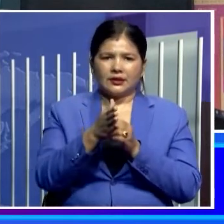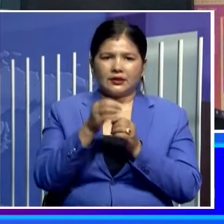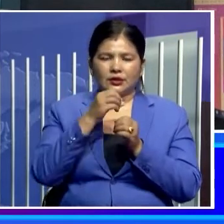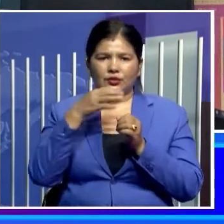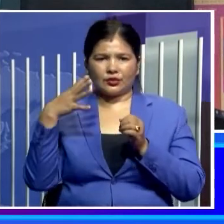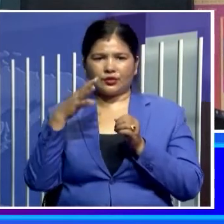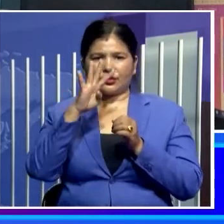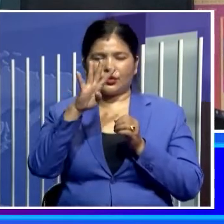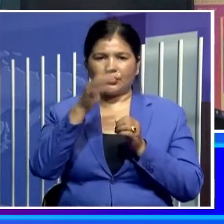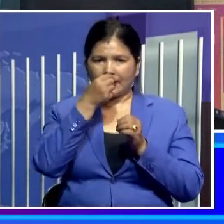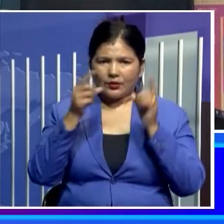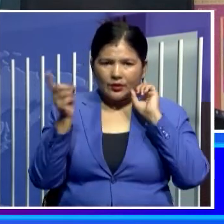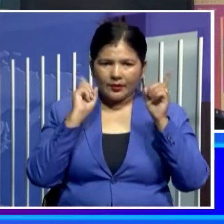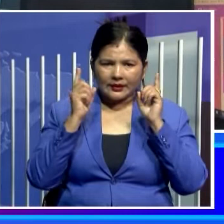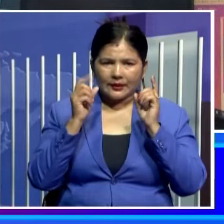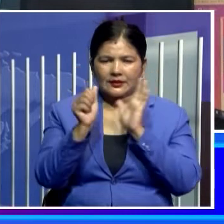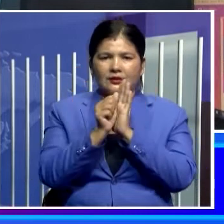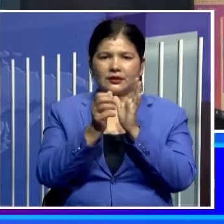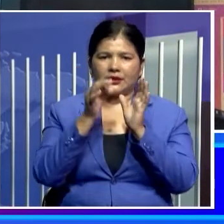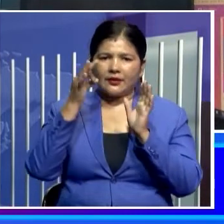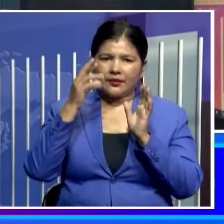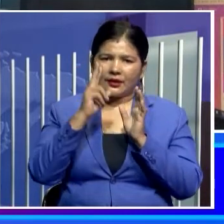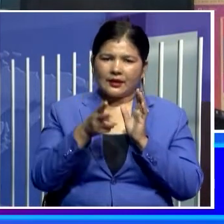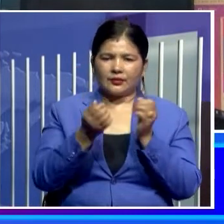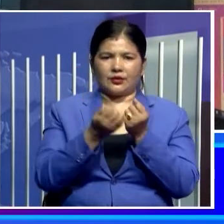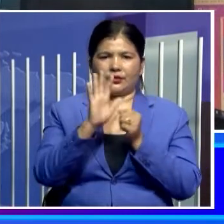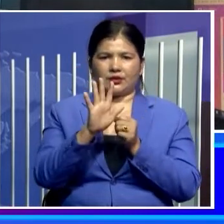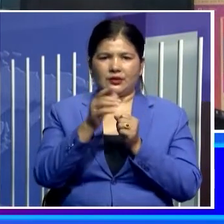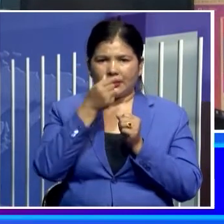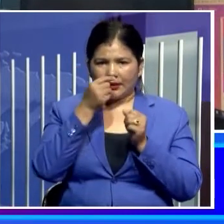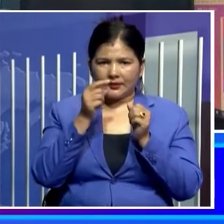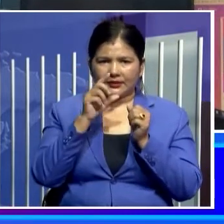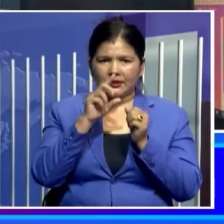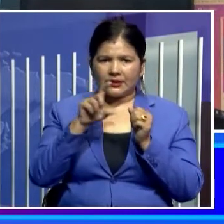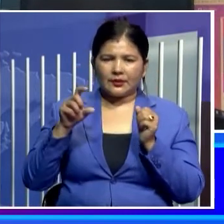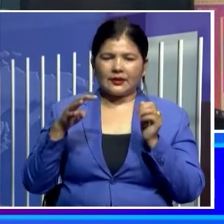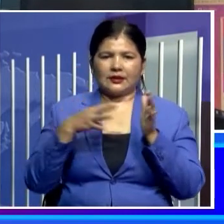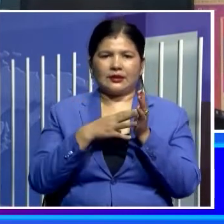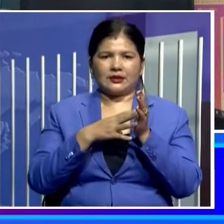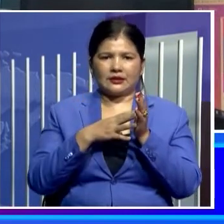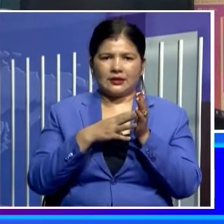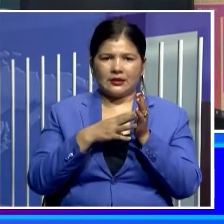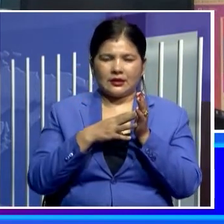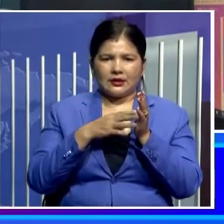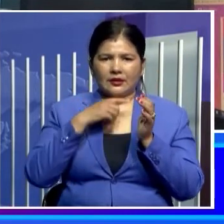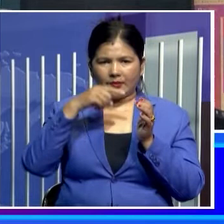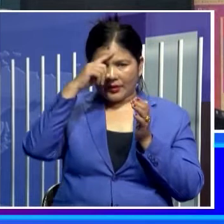सुर्खेतको चौकुने गाउँपालिकामा चाहिँ अग्रता कायम गरेको छ, जहाँ चौकुने गाउँपालिकामा नेपाली काङ्ग्रेस र माओवादी केन्द्रका